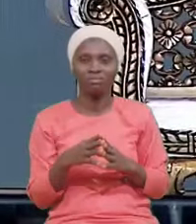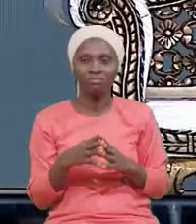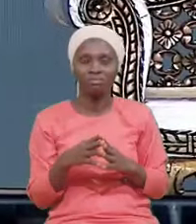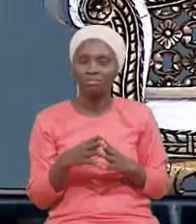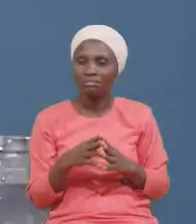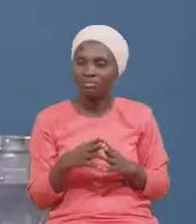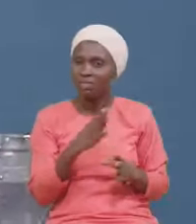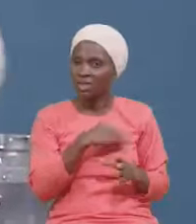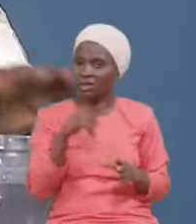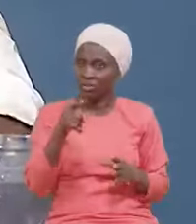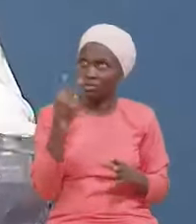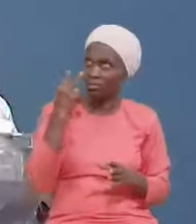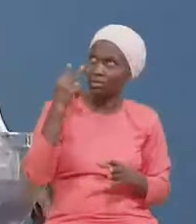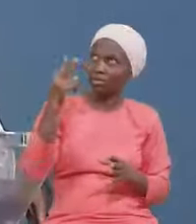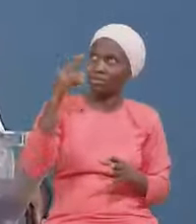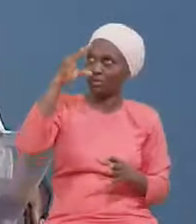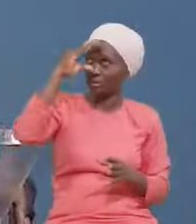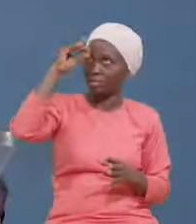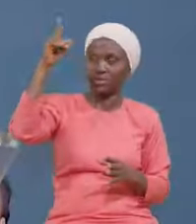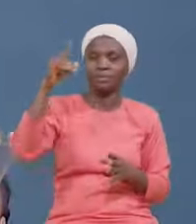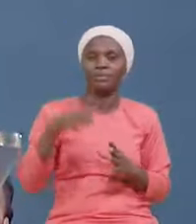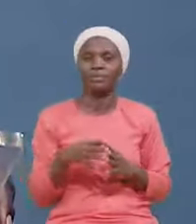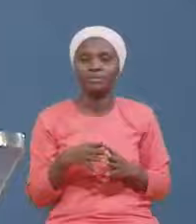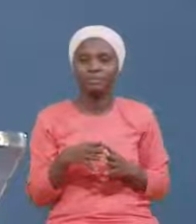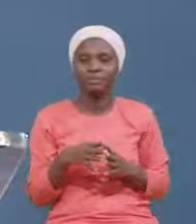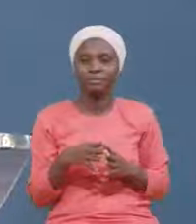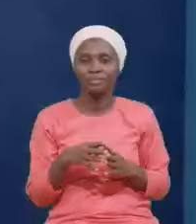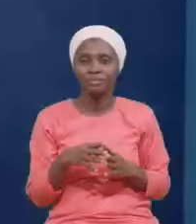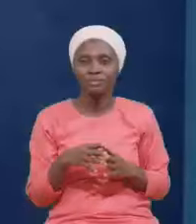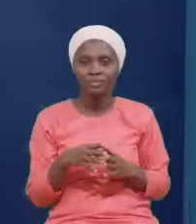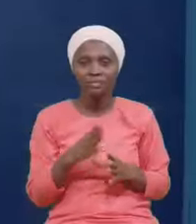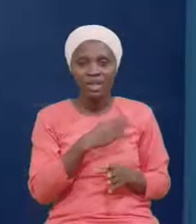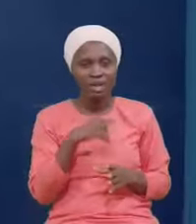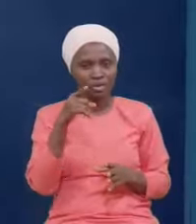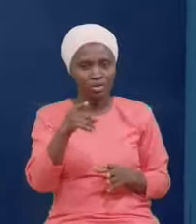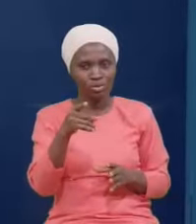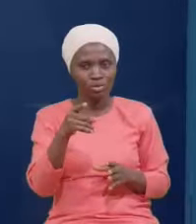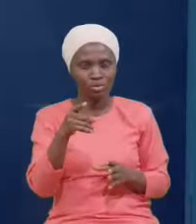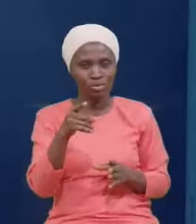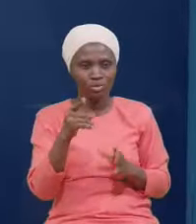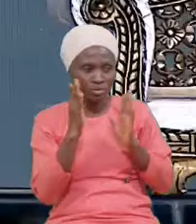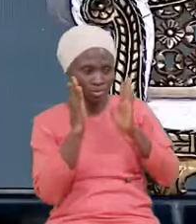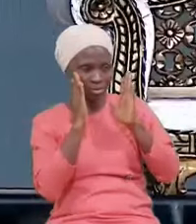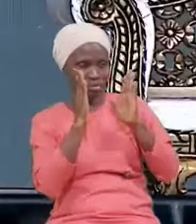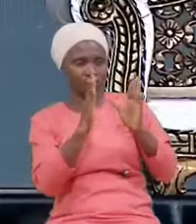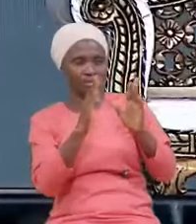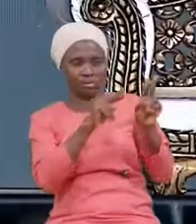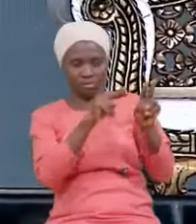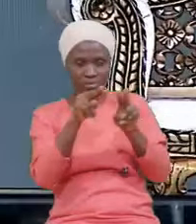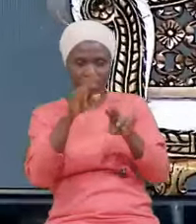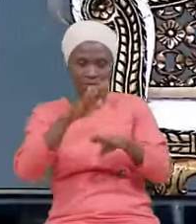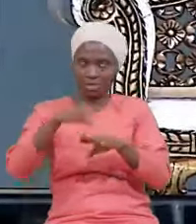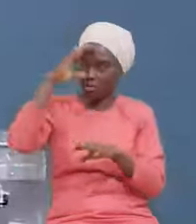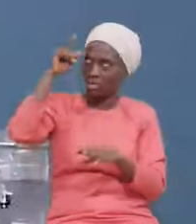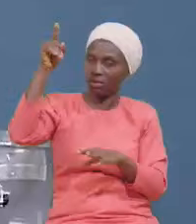గాని. And you behold him. ఇదిగో ఆయన అనుకుంటేనే గాని. And you gaze on him. మీరు ఆయన తీక్షణంగా చూస్తేనే